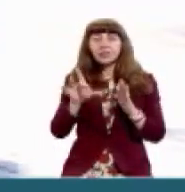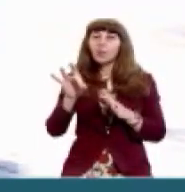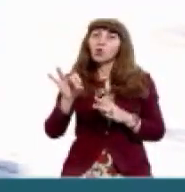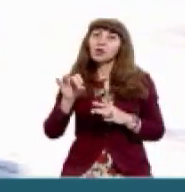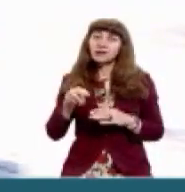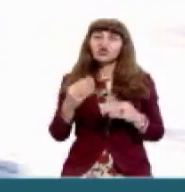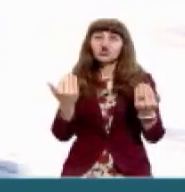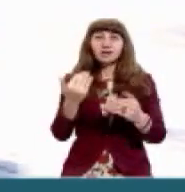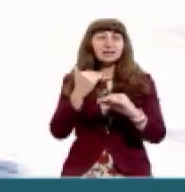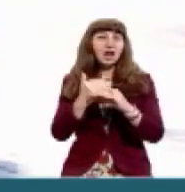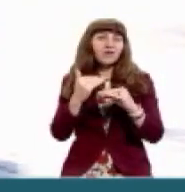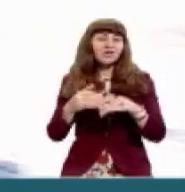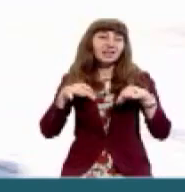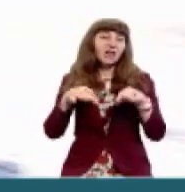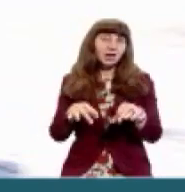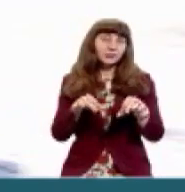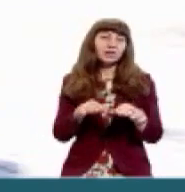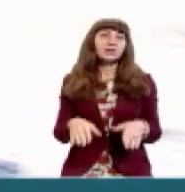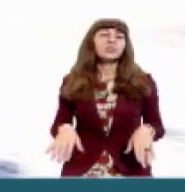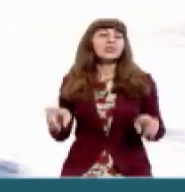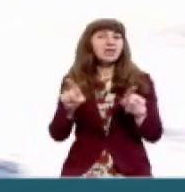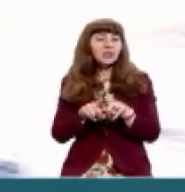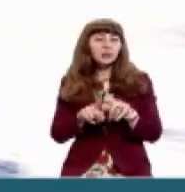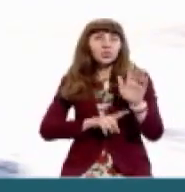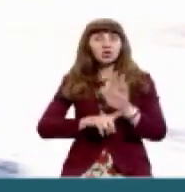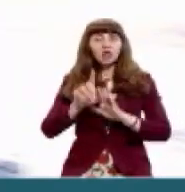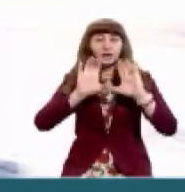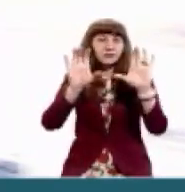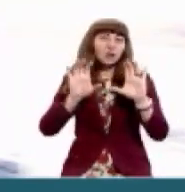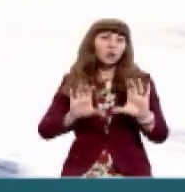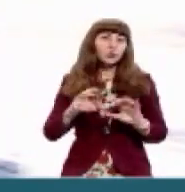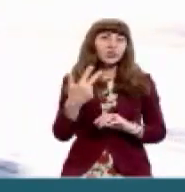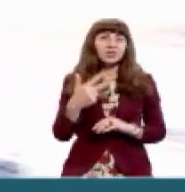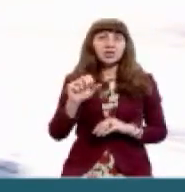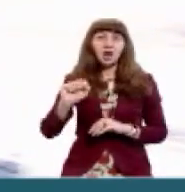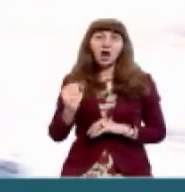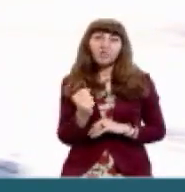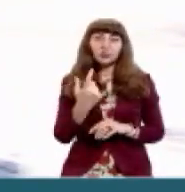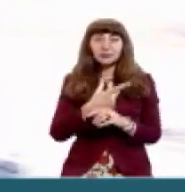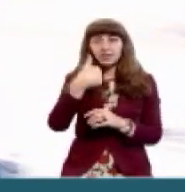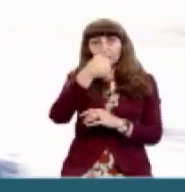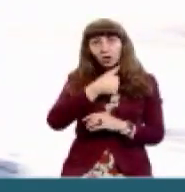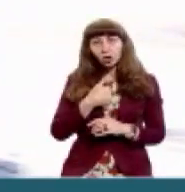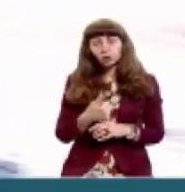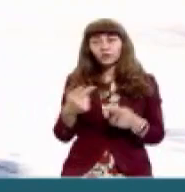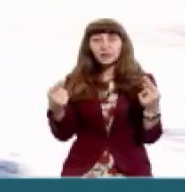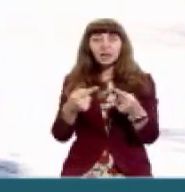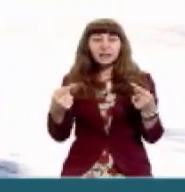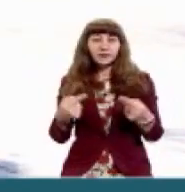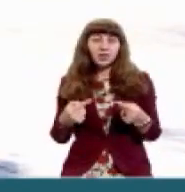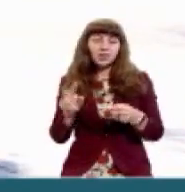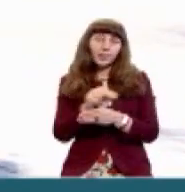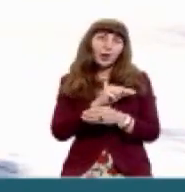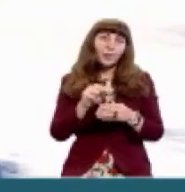самокат теперь приравнен к транспортным средствам, но вводится в действие, вступая в законную силу, 30 августа текущего года. Согласно